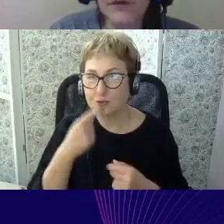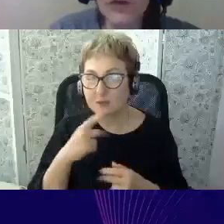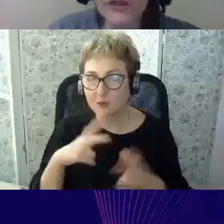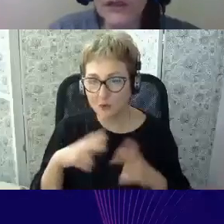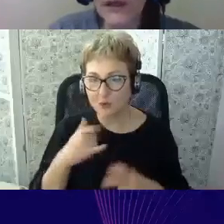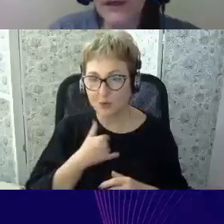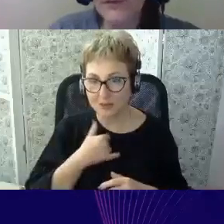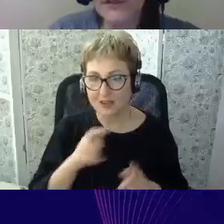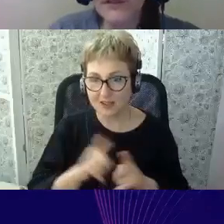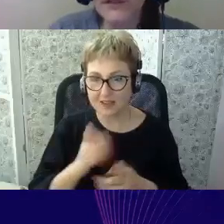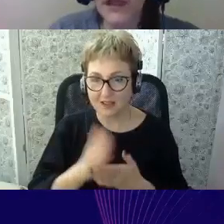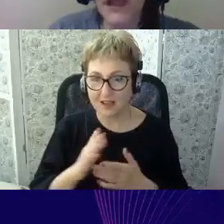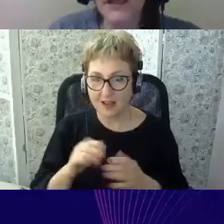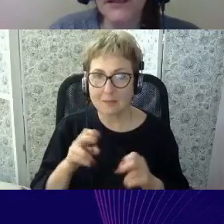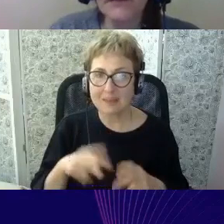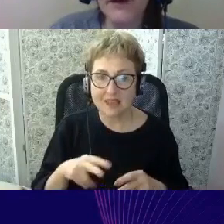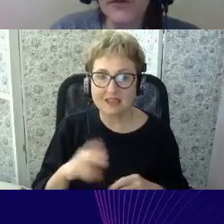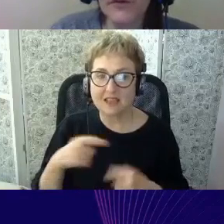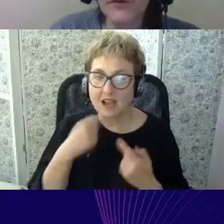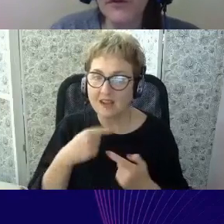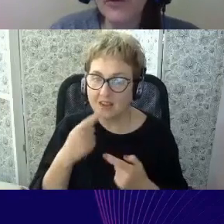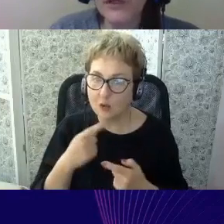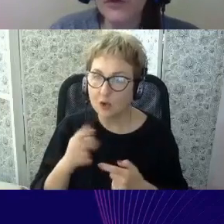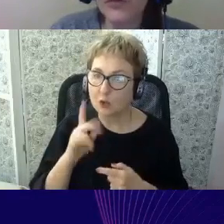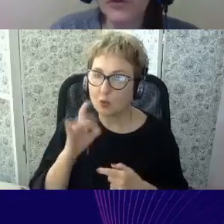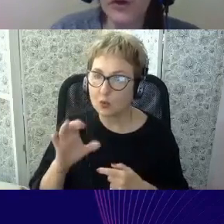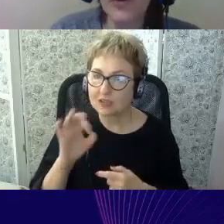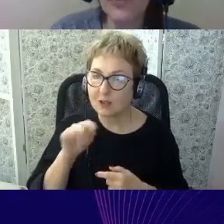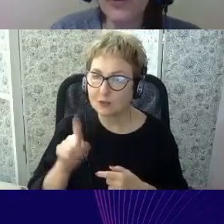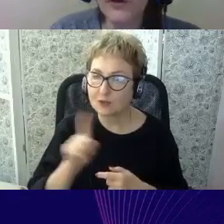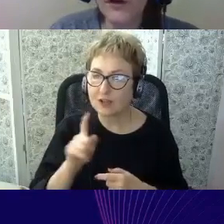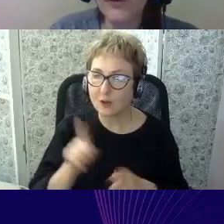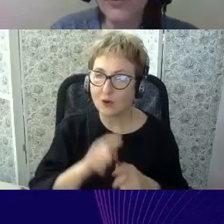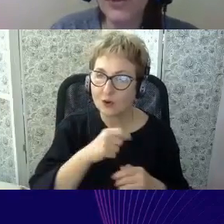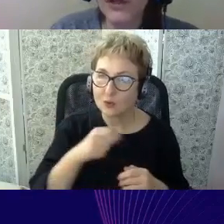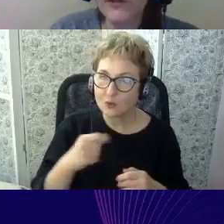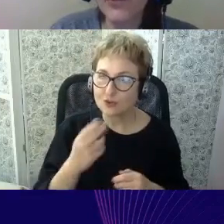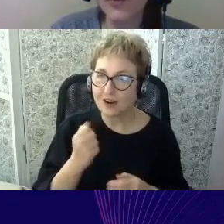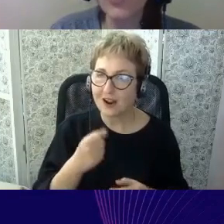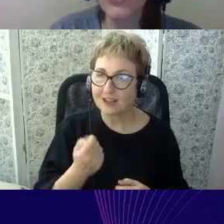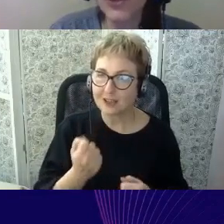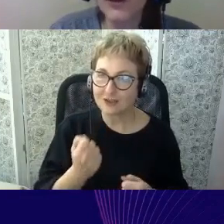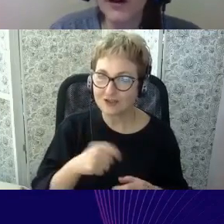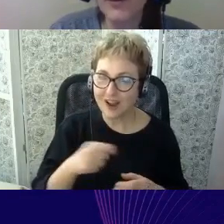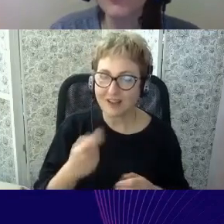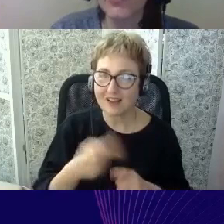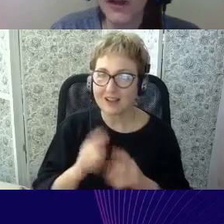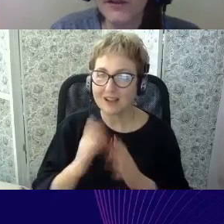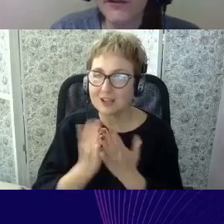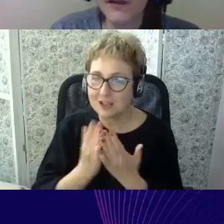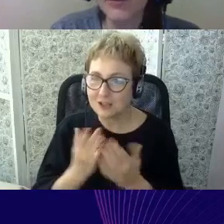моих ребят тоже есть такая компетенция. И говорю, это курс о том, что такое ручка и как ее держать, что такое книжка, как